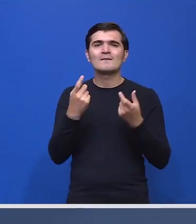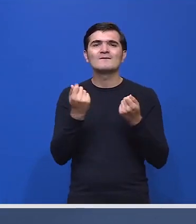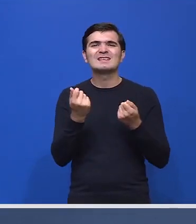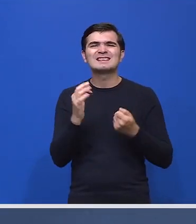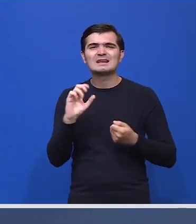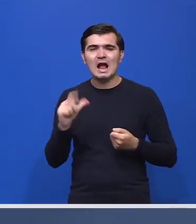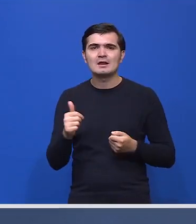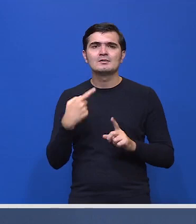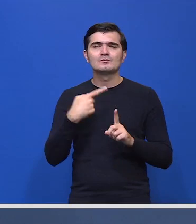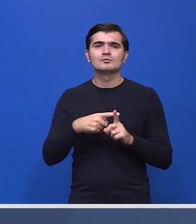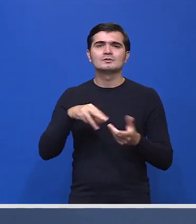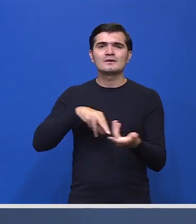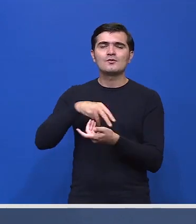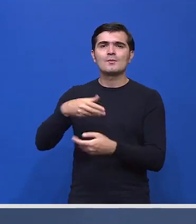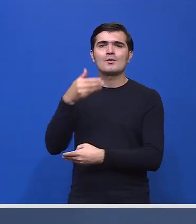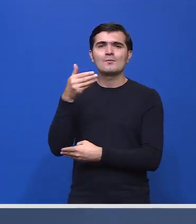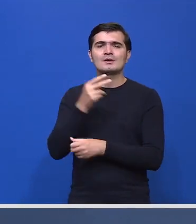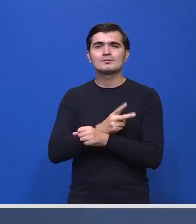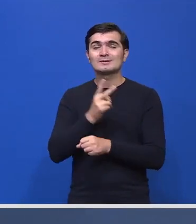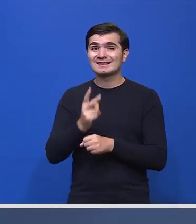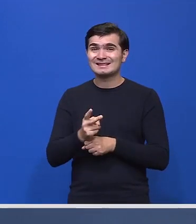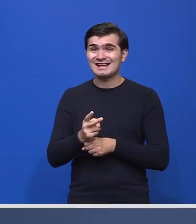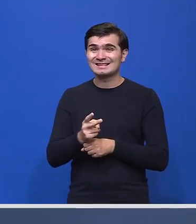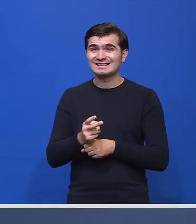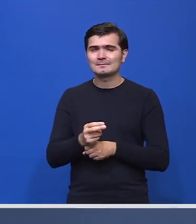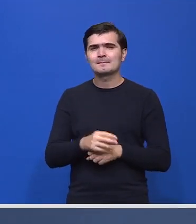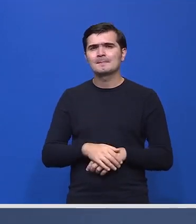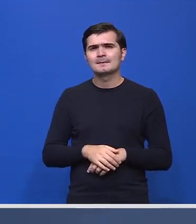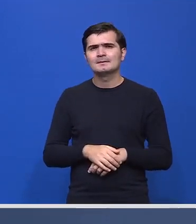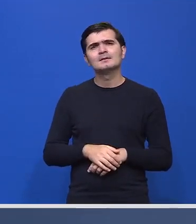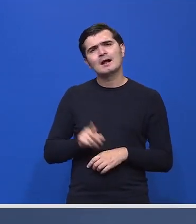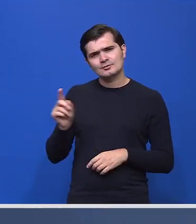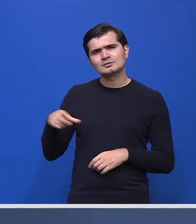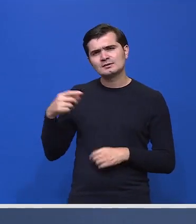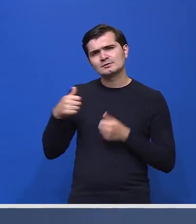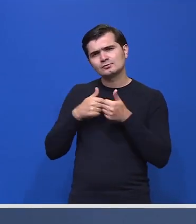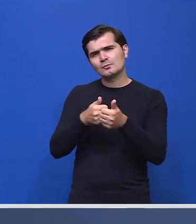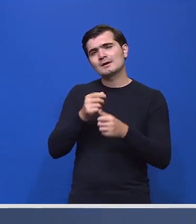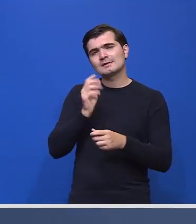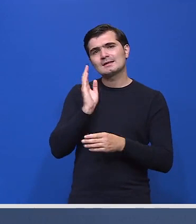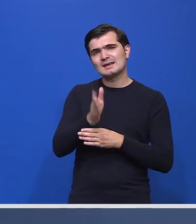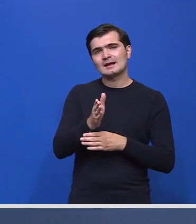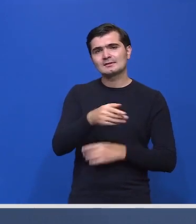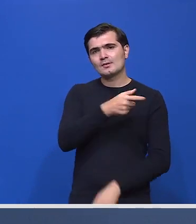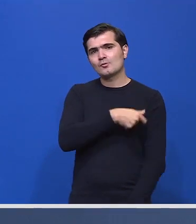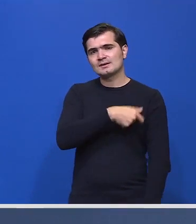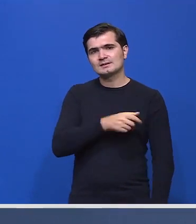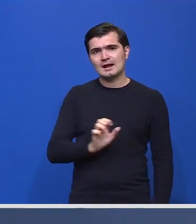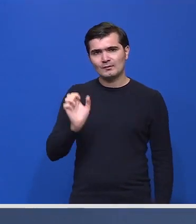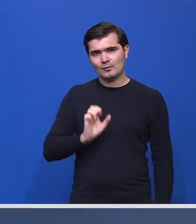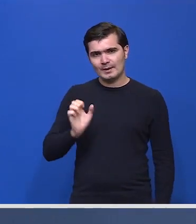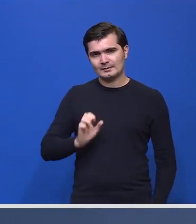și avem reforma companiilor de stat, care sunt urmărite direct de către Comisia